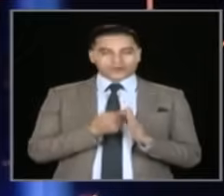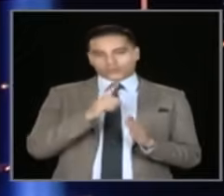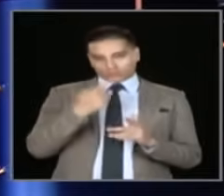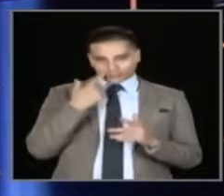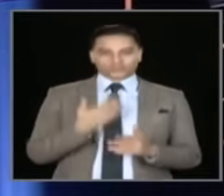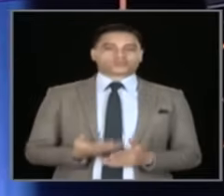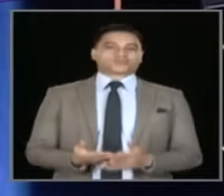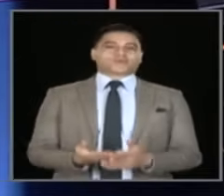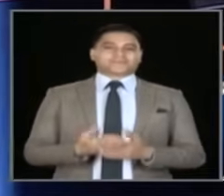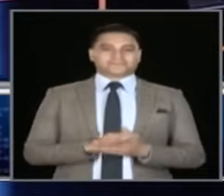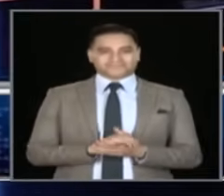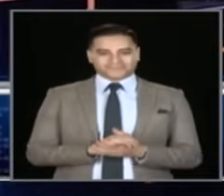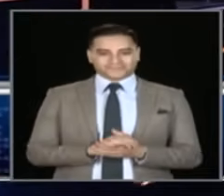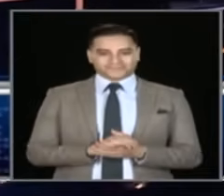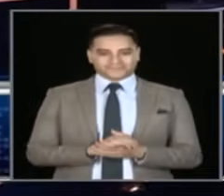هو